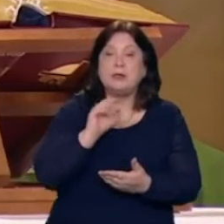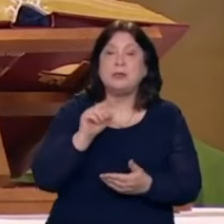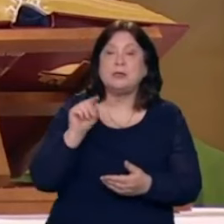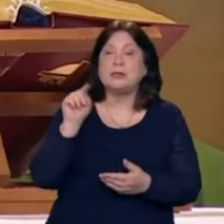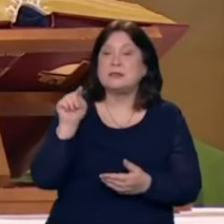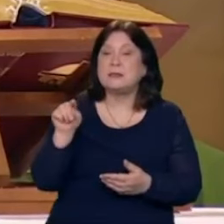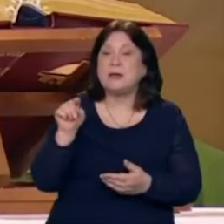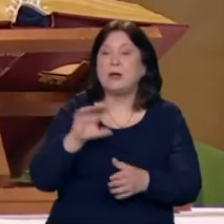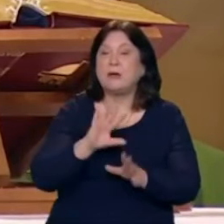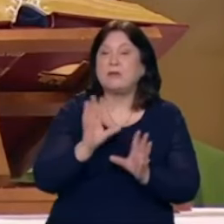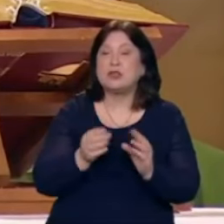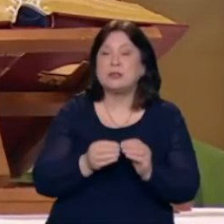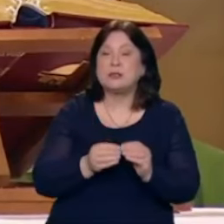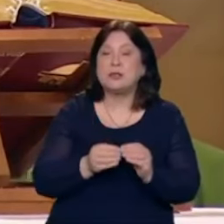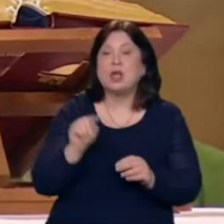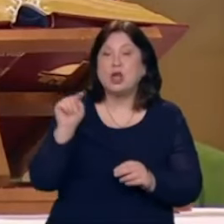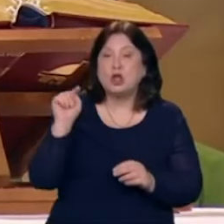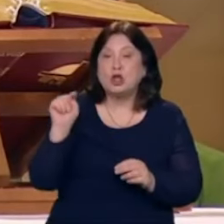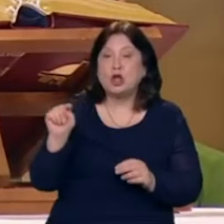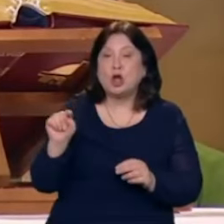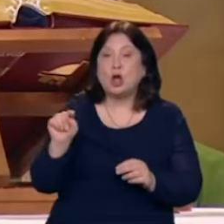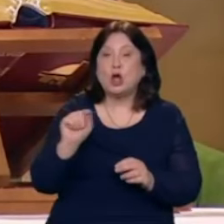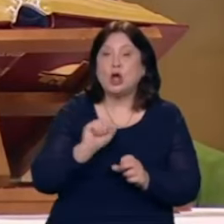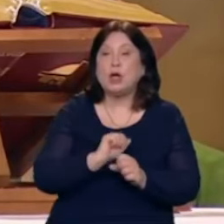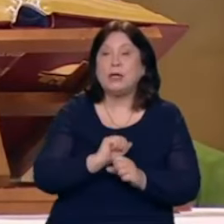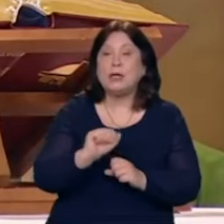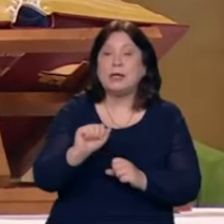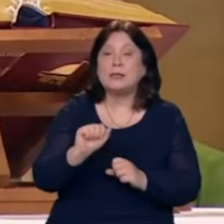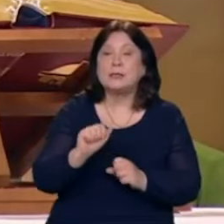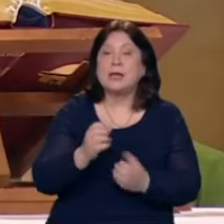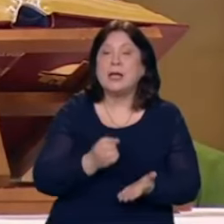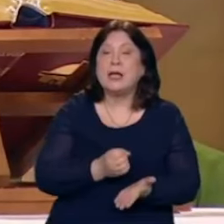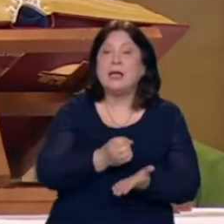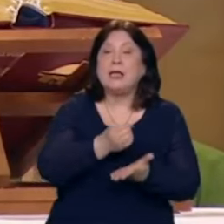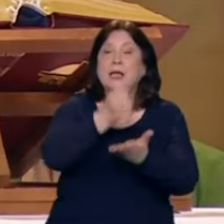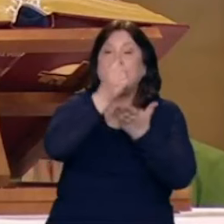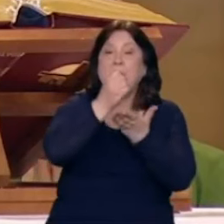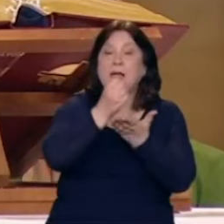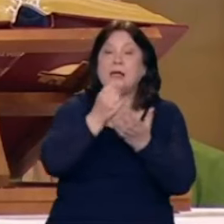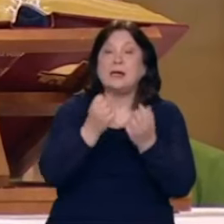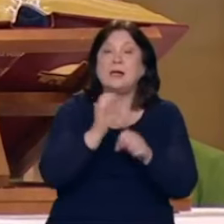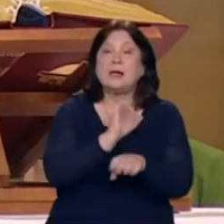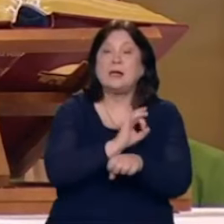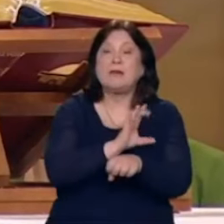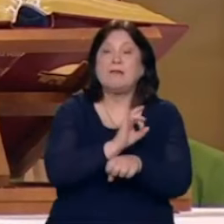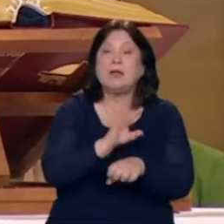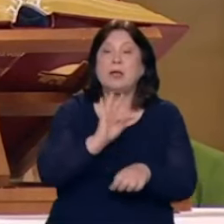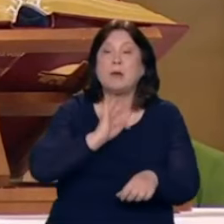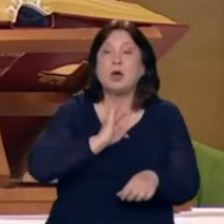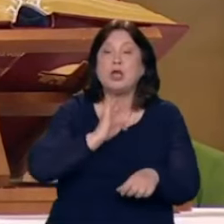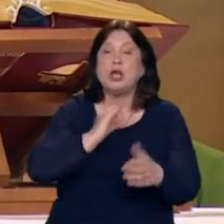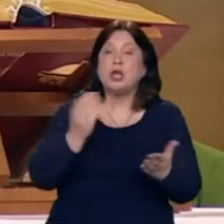niego wszyscy to jest bowiem kielich krwi mojej